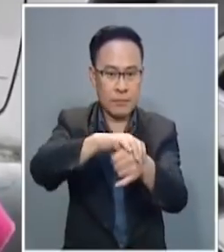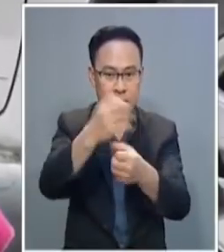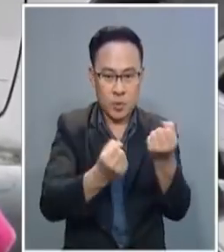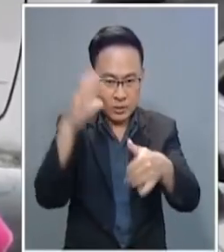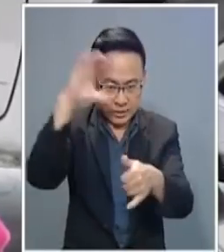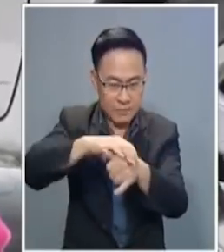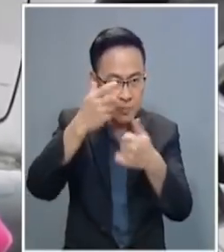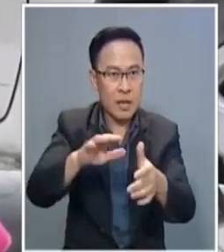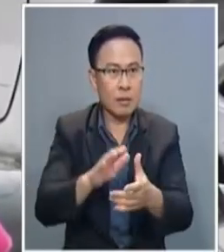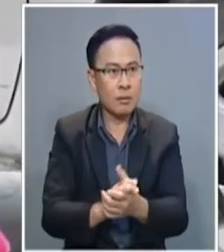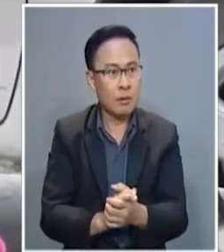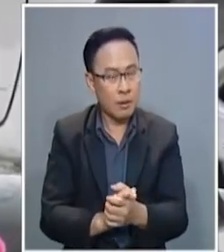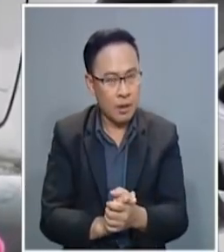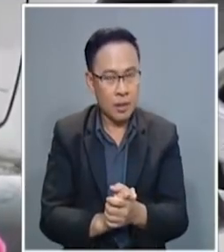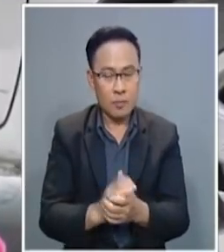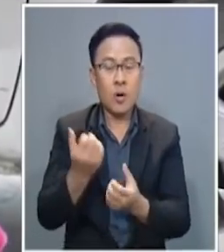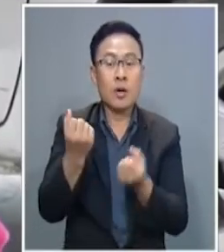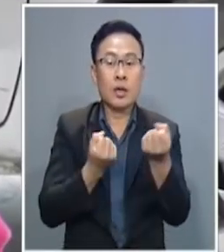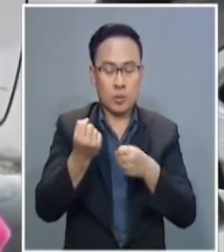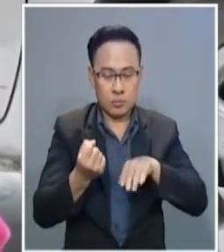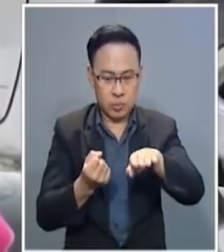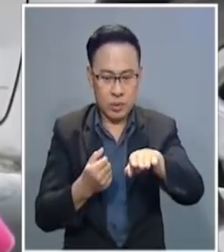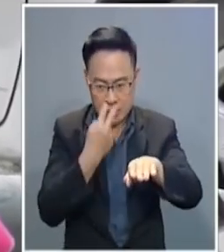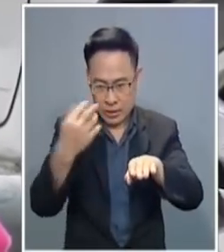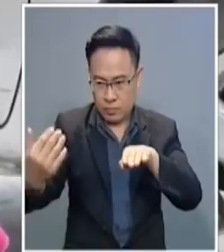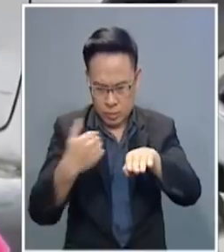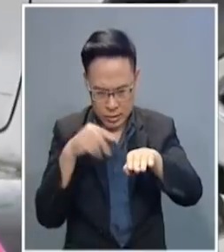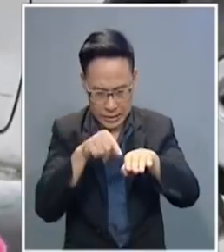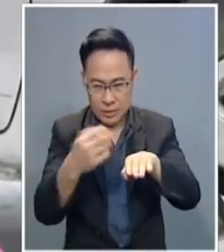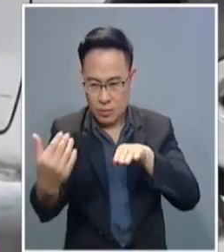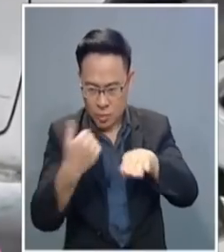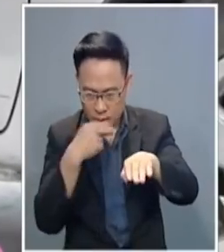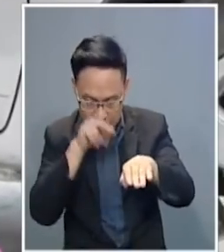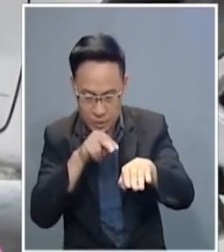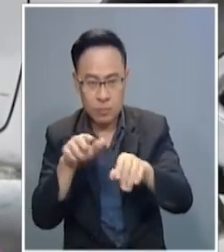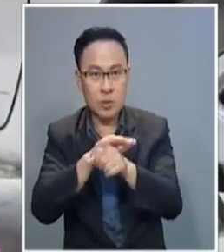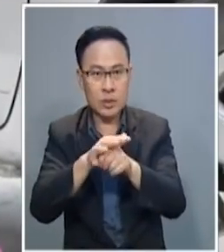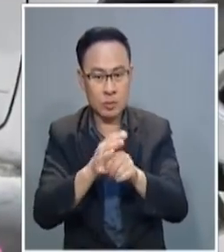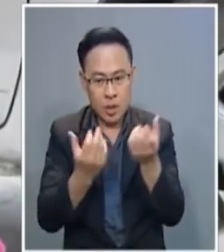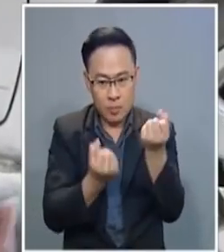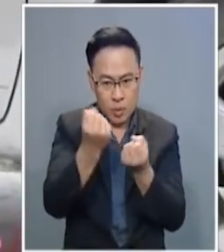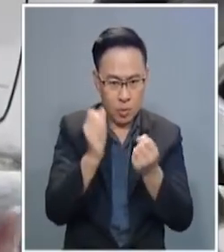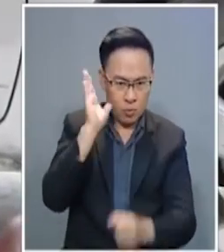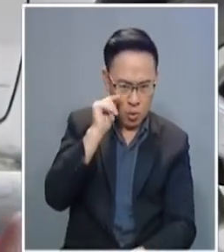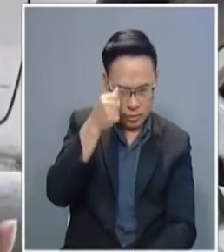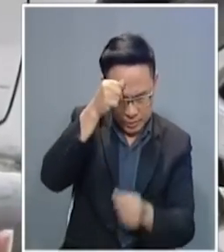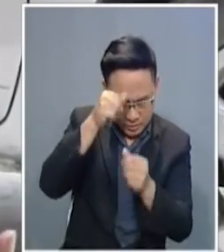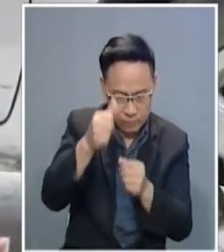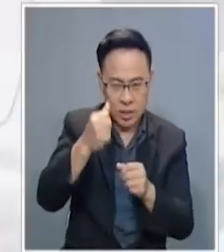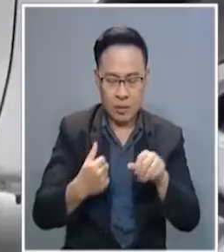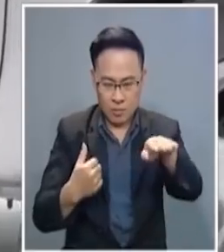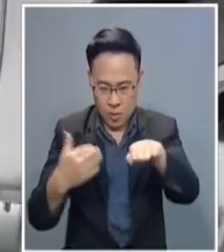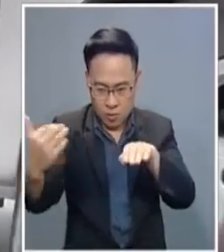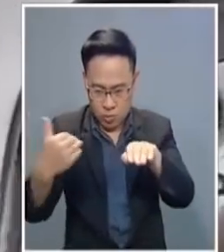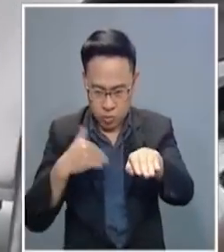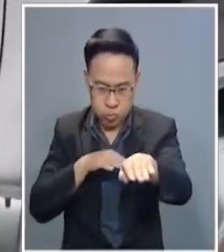ได้แล้วนะตอนที่ขับรถกลับมาบ้านกับญาตินะคะแต่ว่าระหว่างทางเนี่ยบังเอิญไปเจอกระบะที่ถูกขโมยพอดีก็เลยขับต